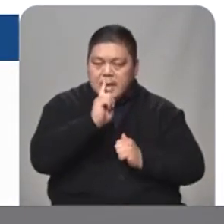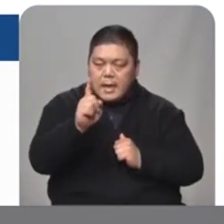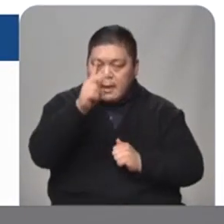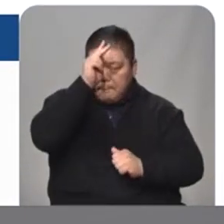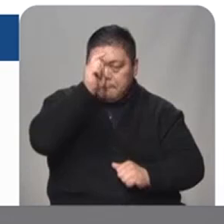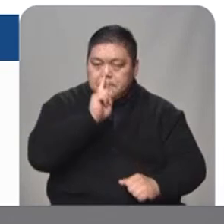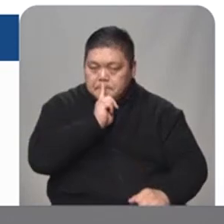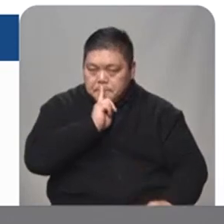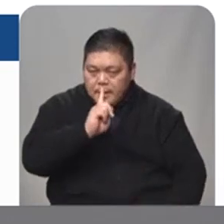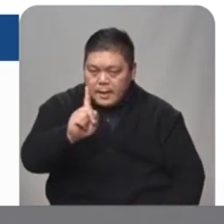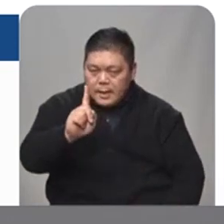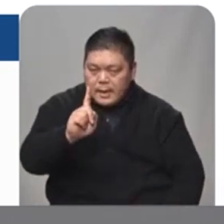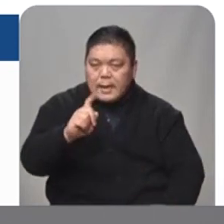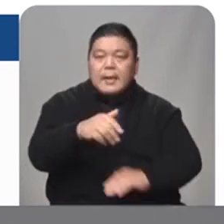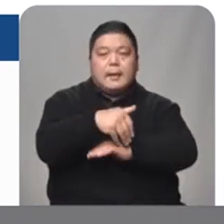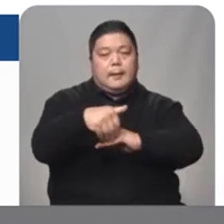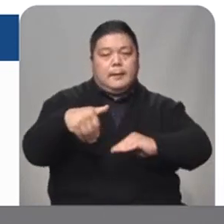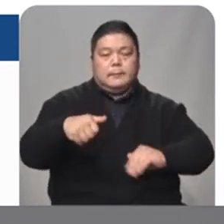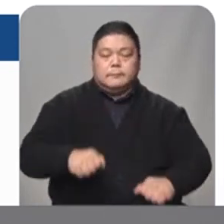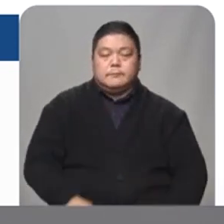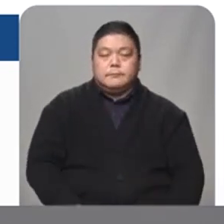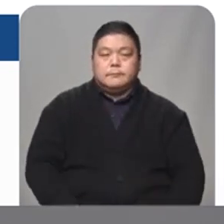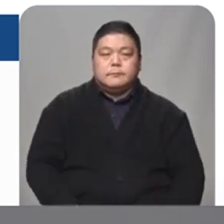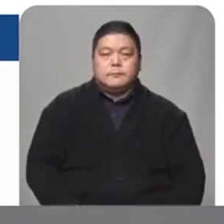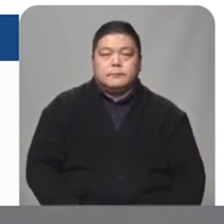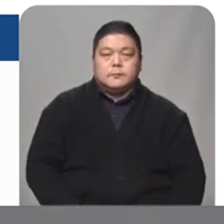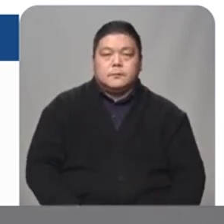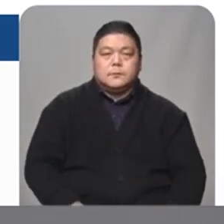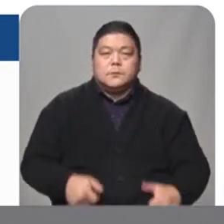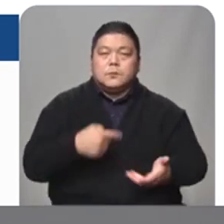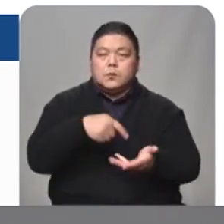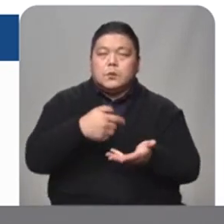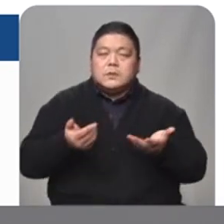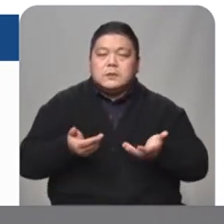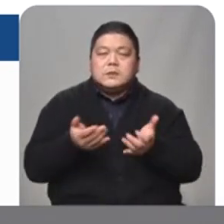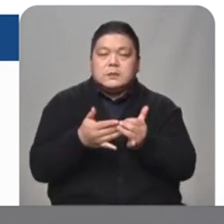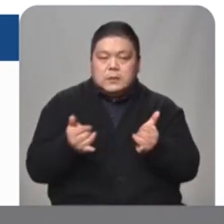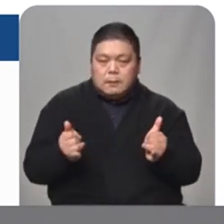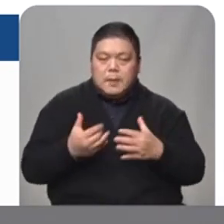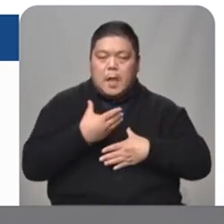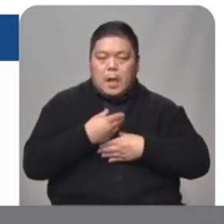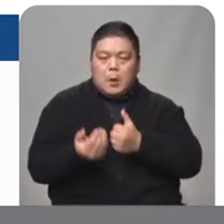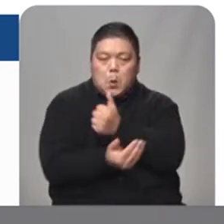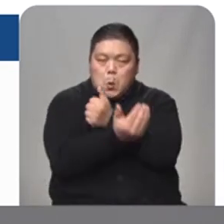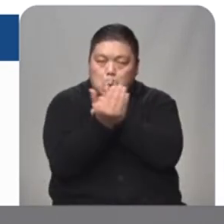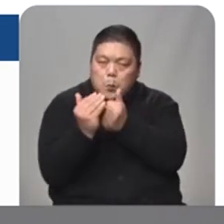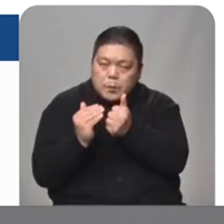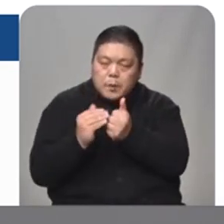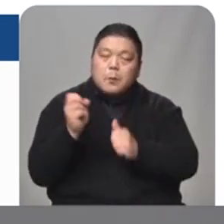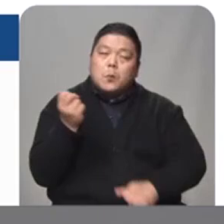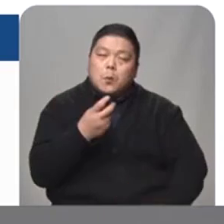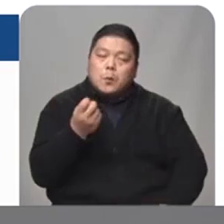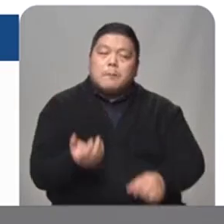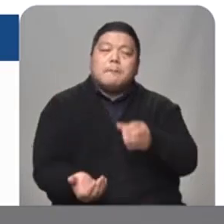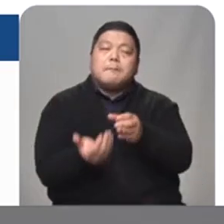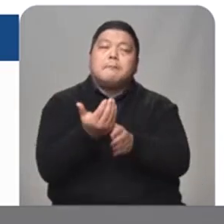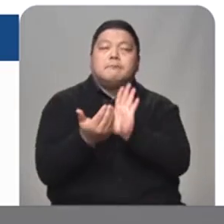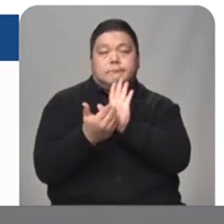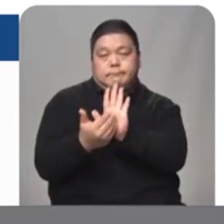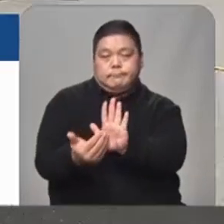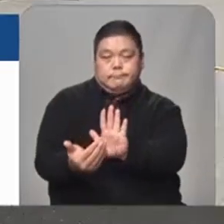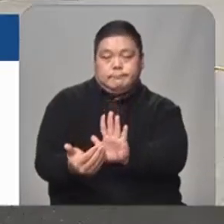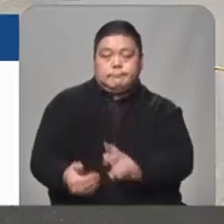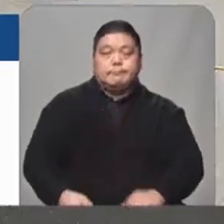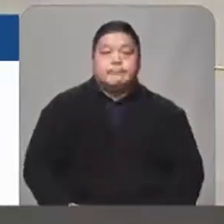해을 검토중에 있습니다 향후 교육청 소속 모든 교직원의 안전을 확보하고 유사한 사건이